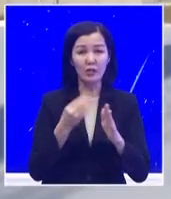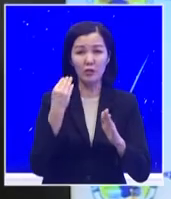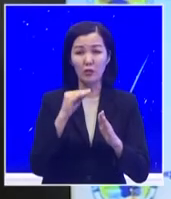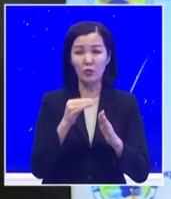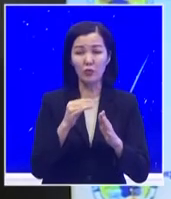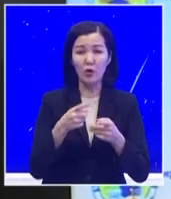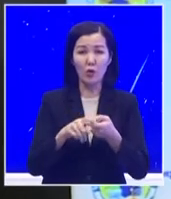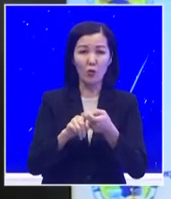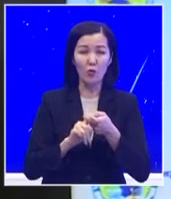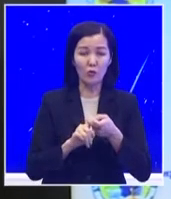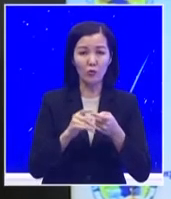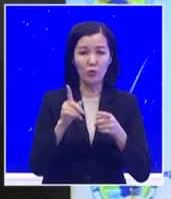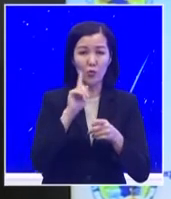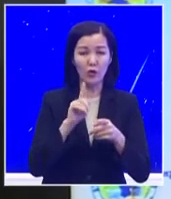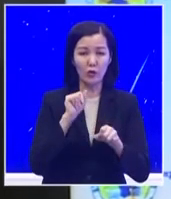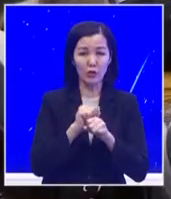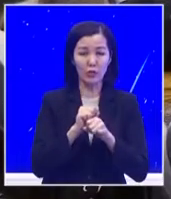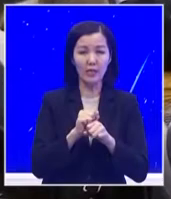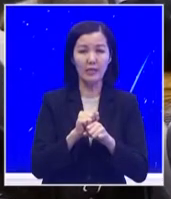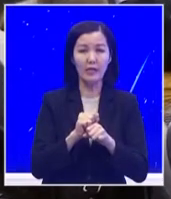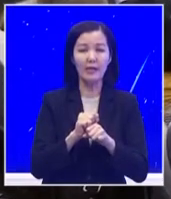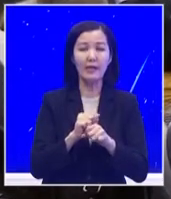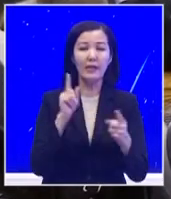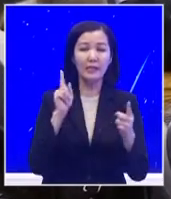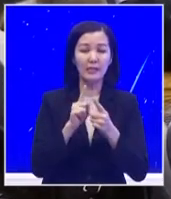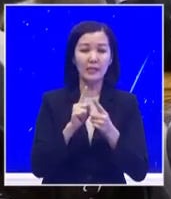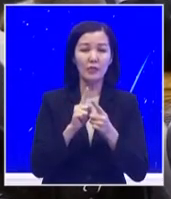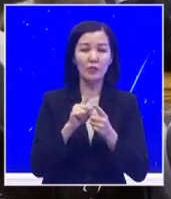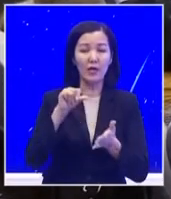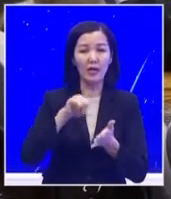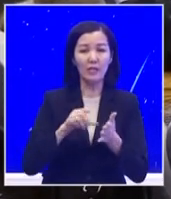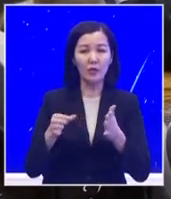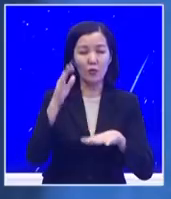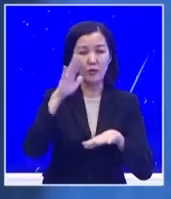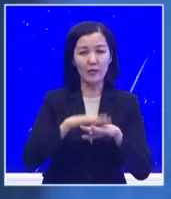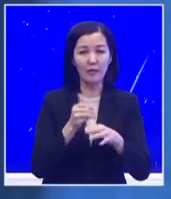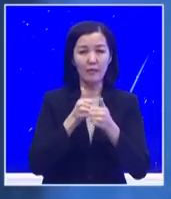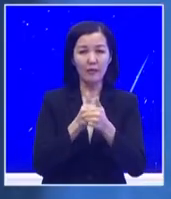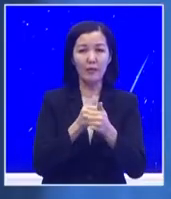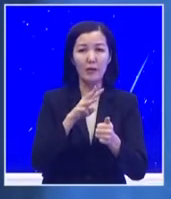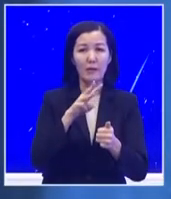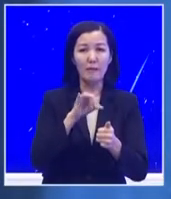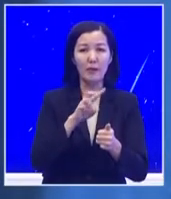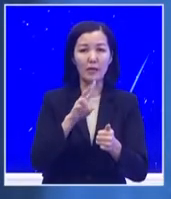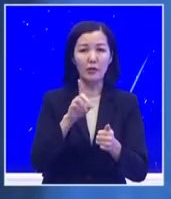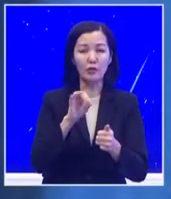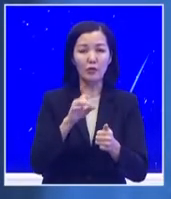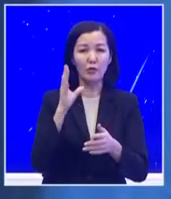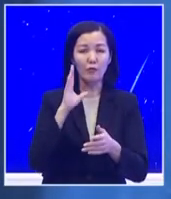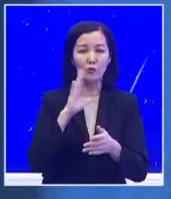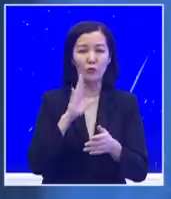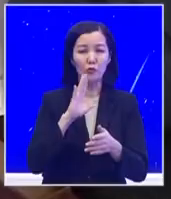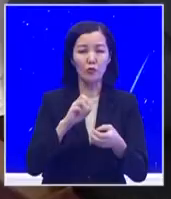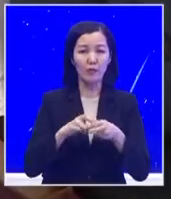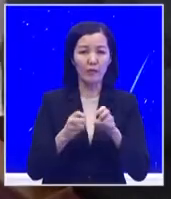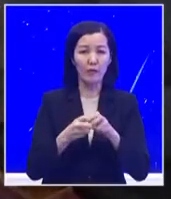жүйесін тарту уақытша тоқтатылған. Есепті кездесуге арнайы қатысқан облыс әкімінің орынбасары Бағдат Манзоров су мәселесі